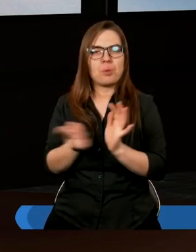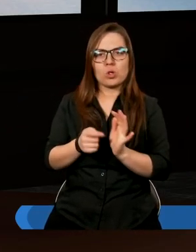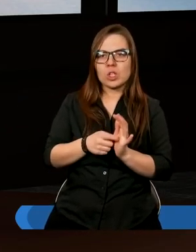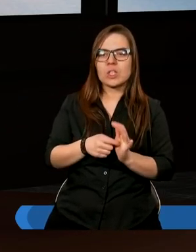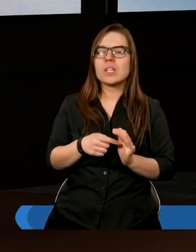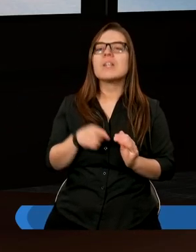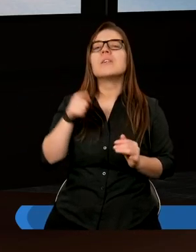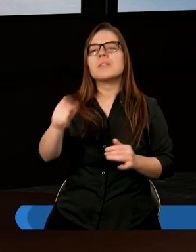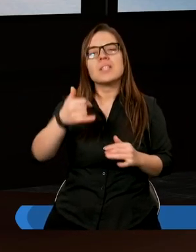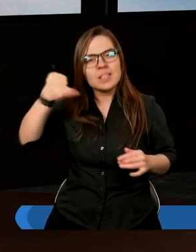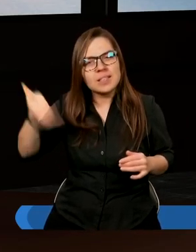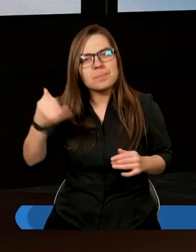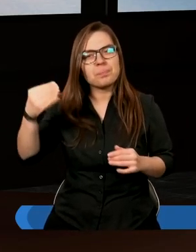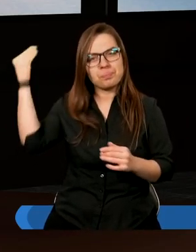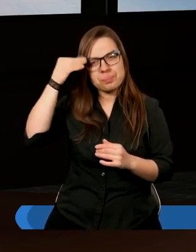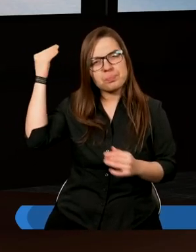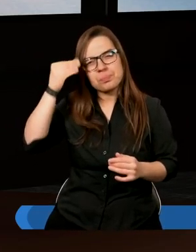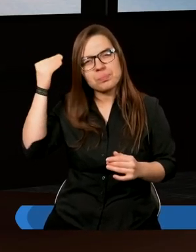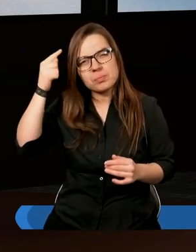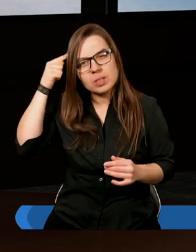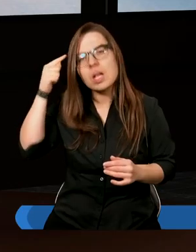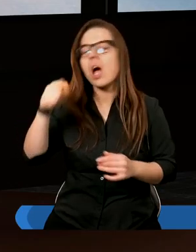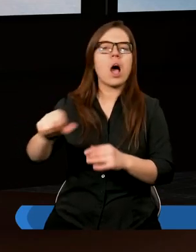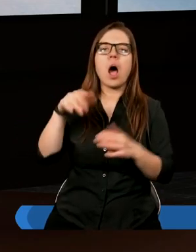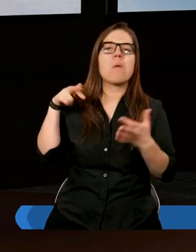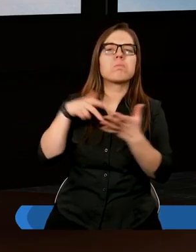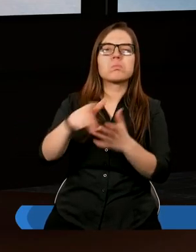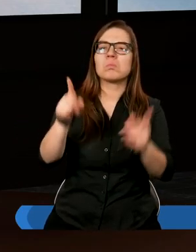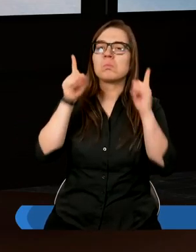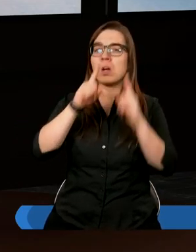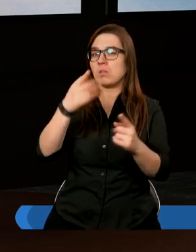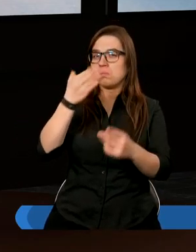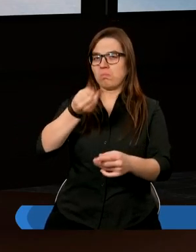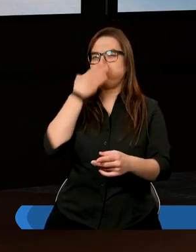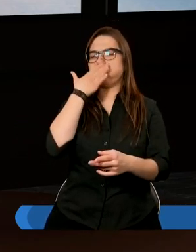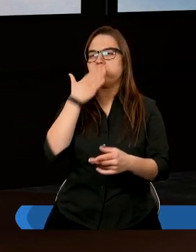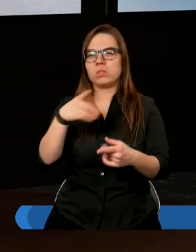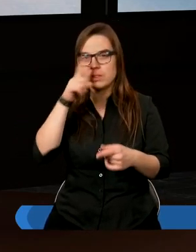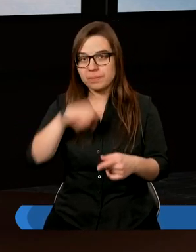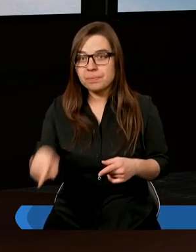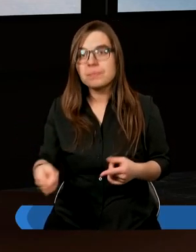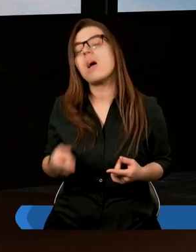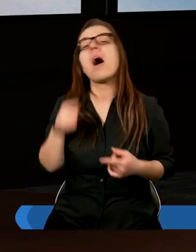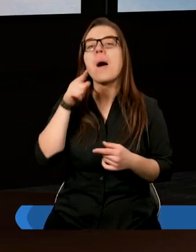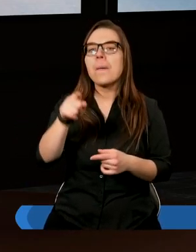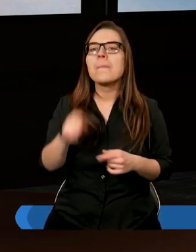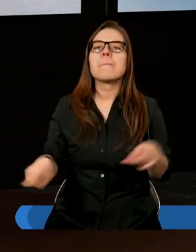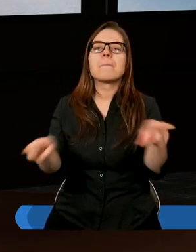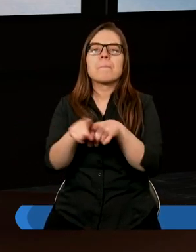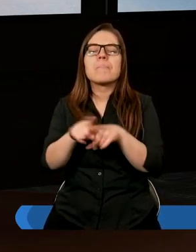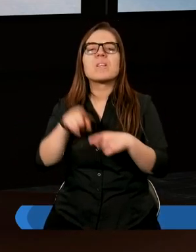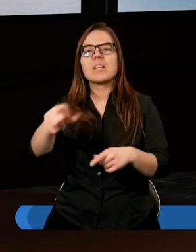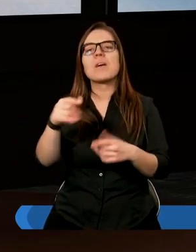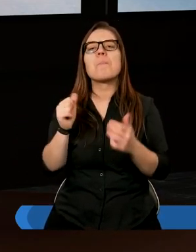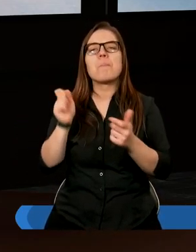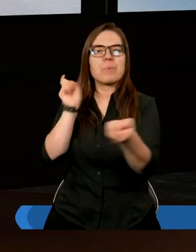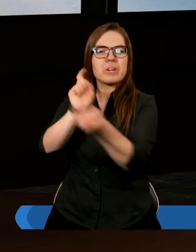które zawsze się uczą, a nigdy do poznania prawdy dojści nie mogą. Podobnie jak Jannes i Ambres